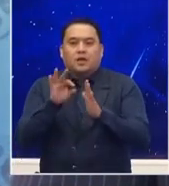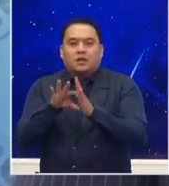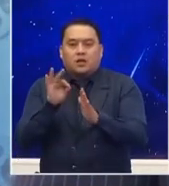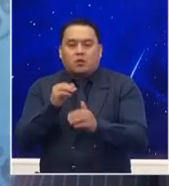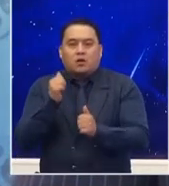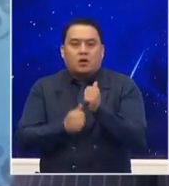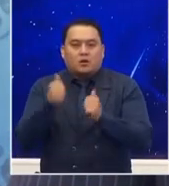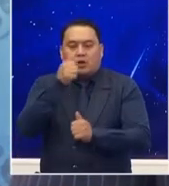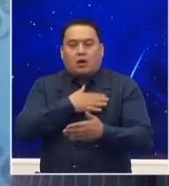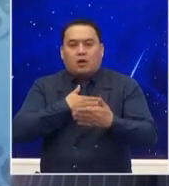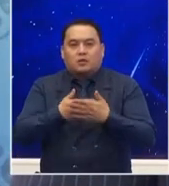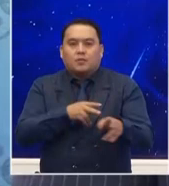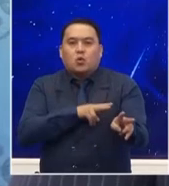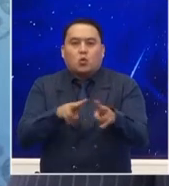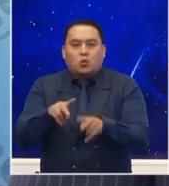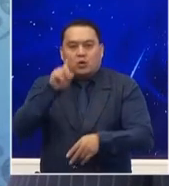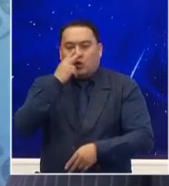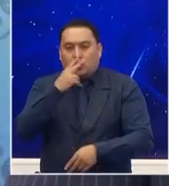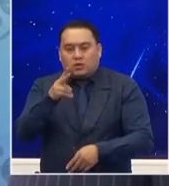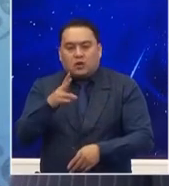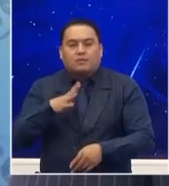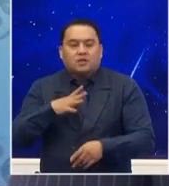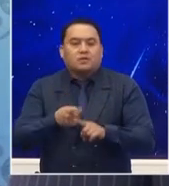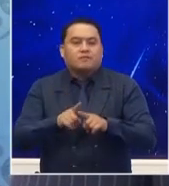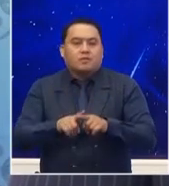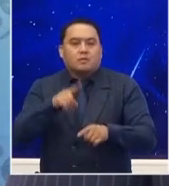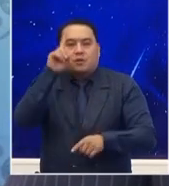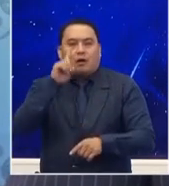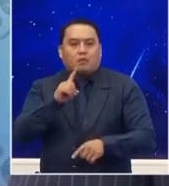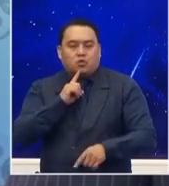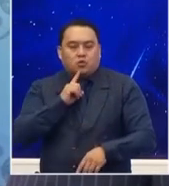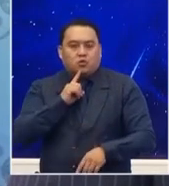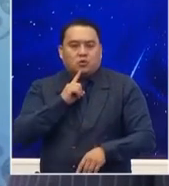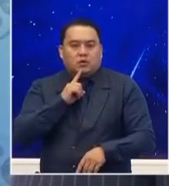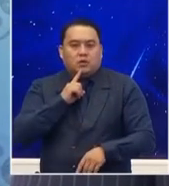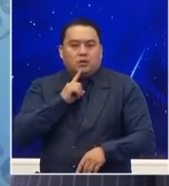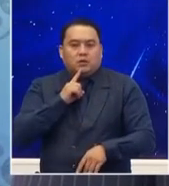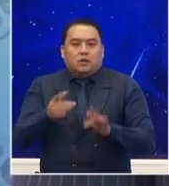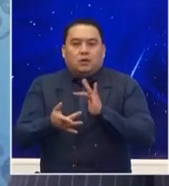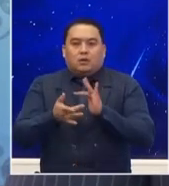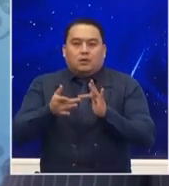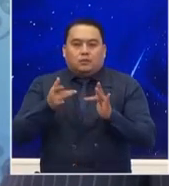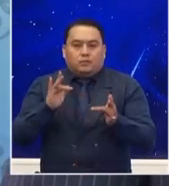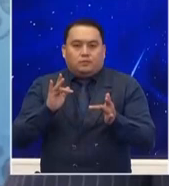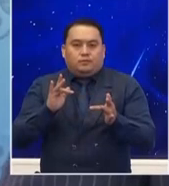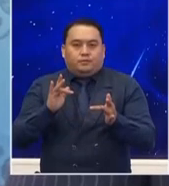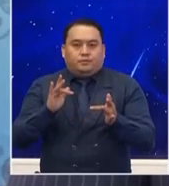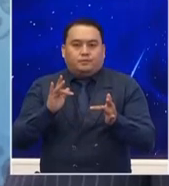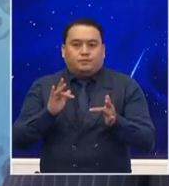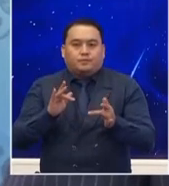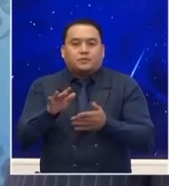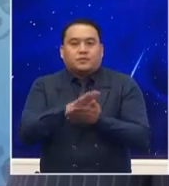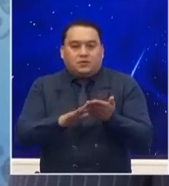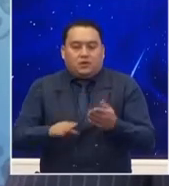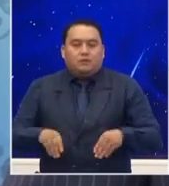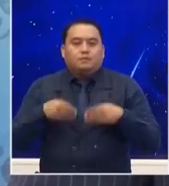жыл бойы еріктілерді бақыладық, көрдік. Одан кейін бір ай бұрын әлеуметтік желілерге өтінімдерді